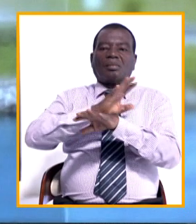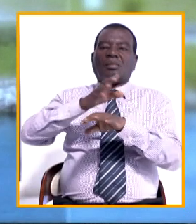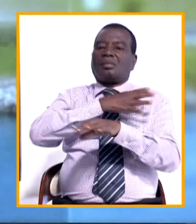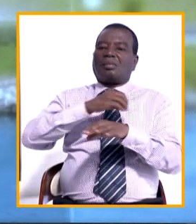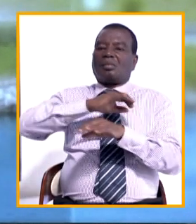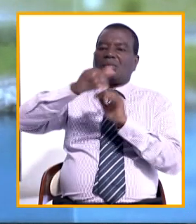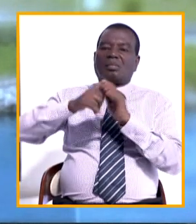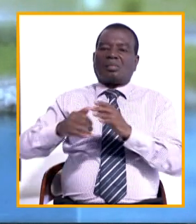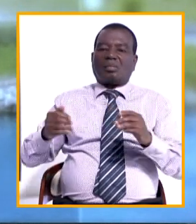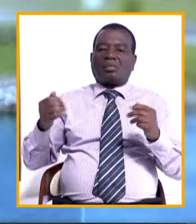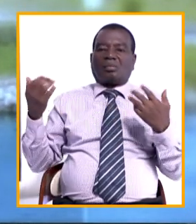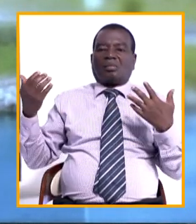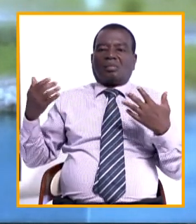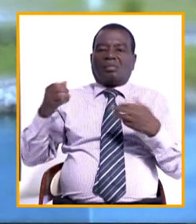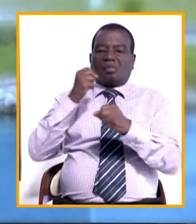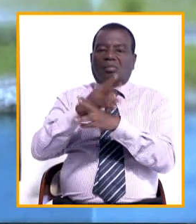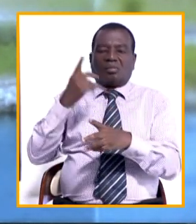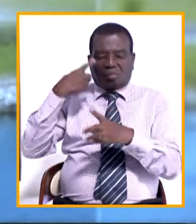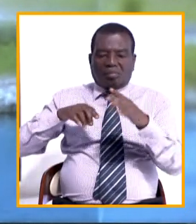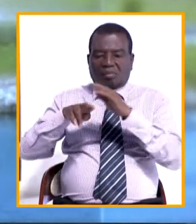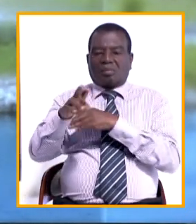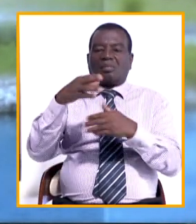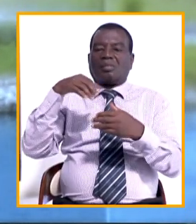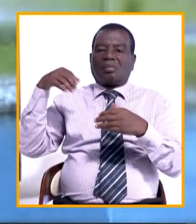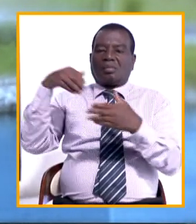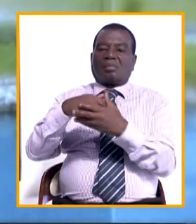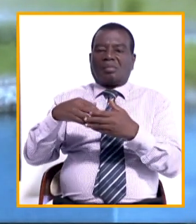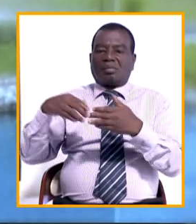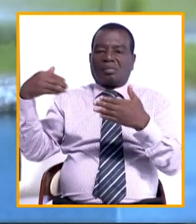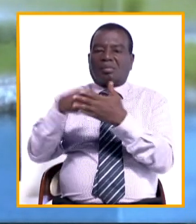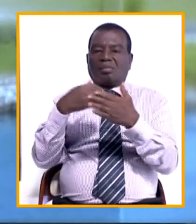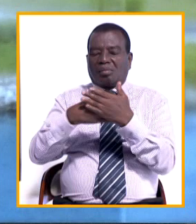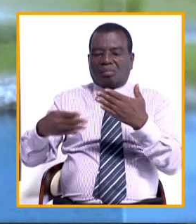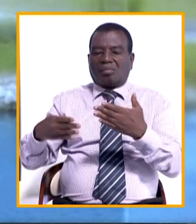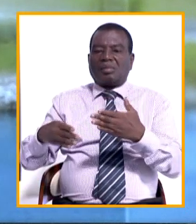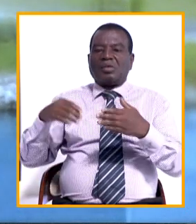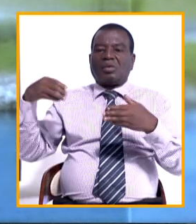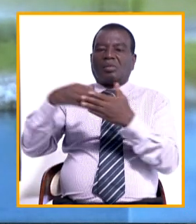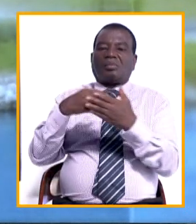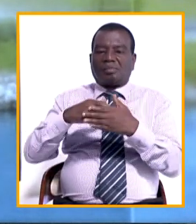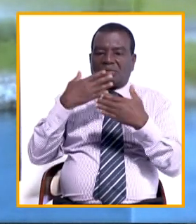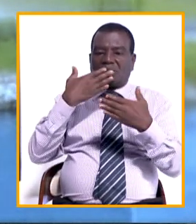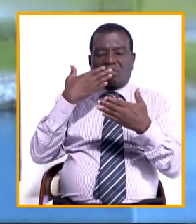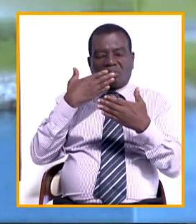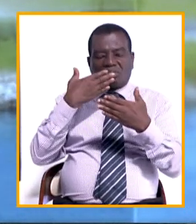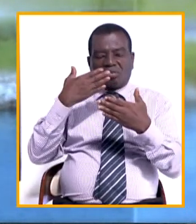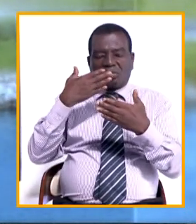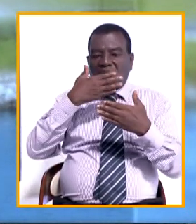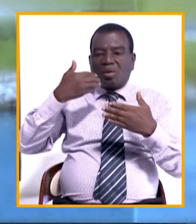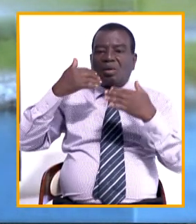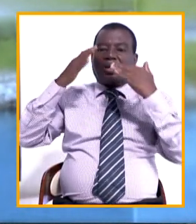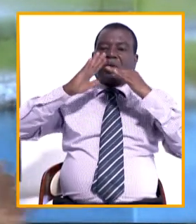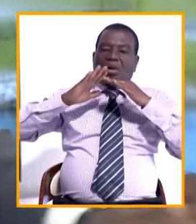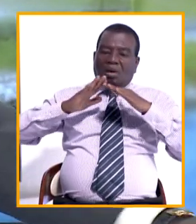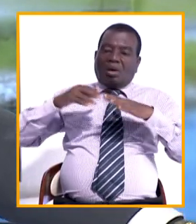nouveaux habits pour leur rentrée. Nouvelle grille de programme, nouvelle inspiration, nouveau souffle pour votre bonheur, car votre